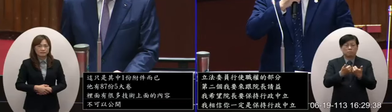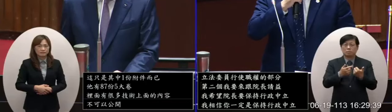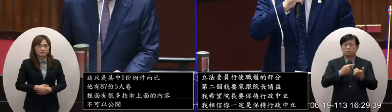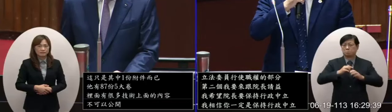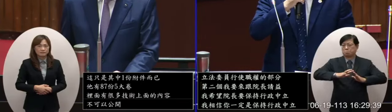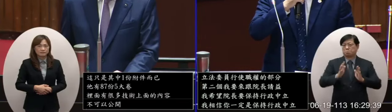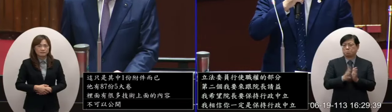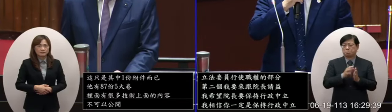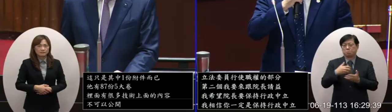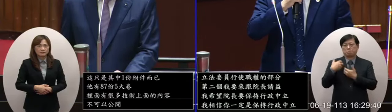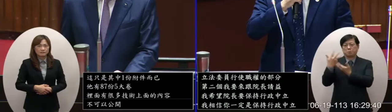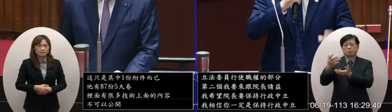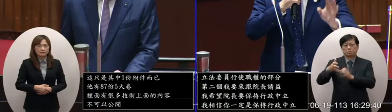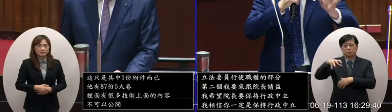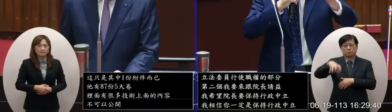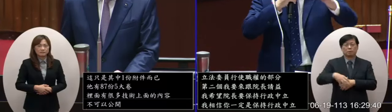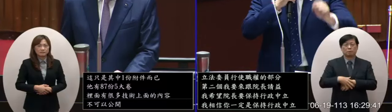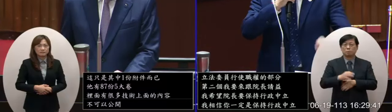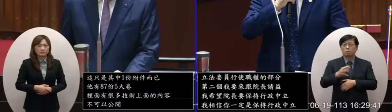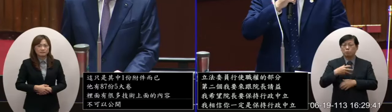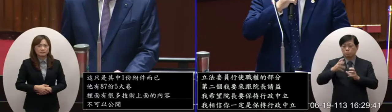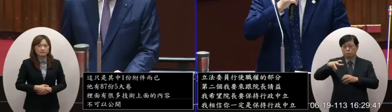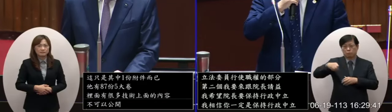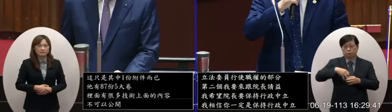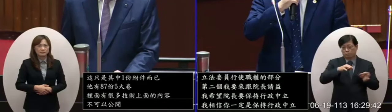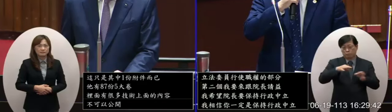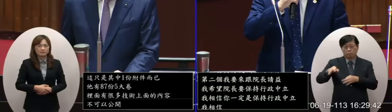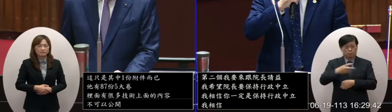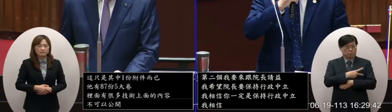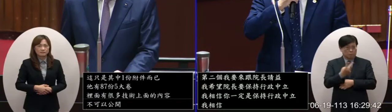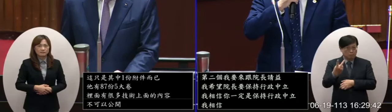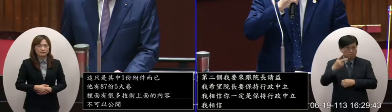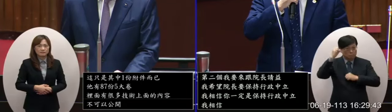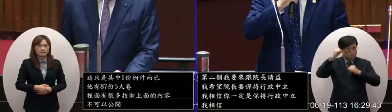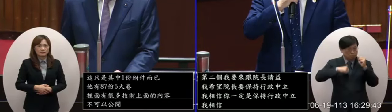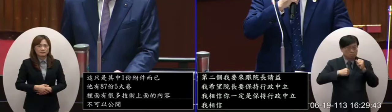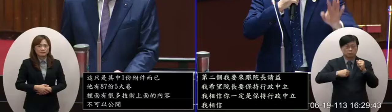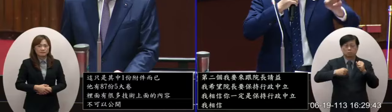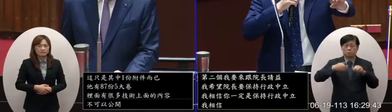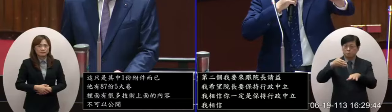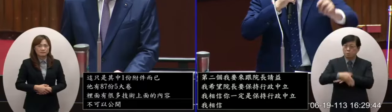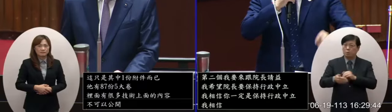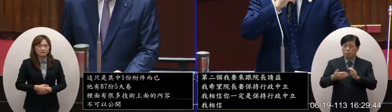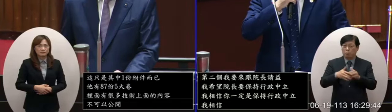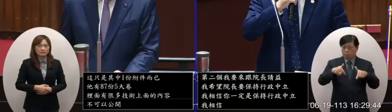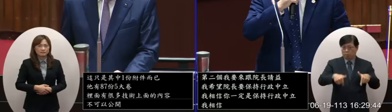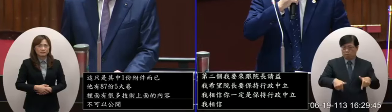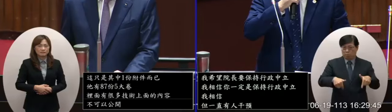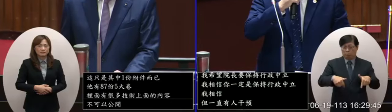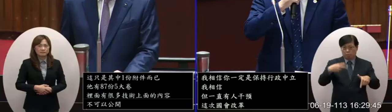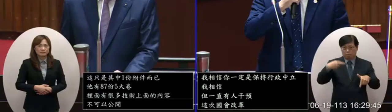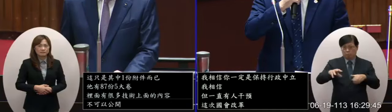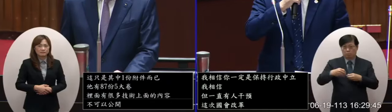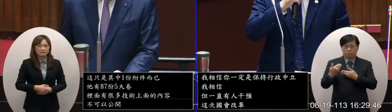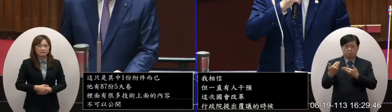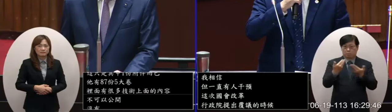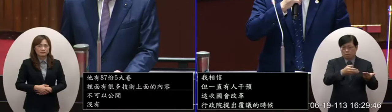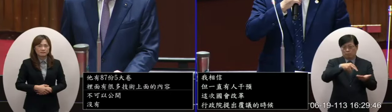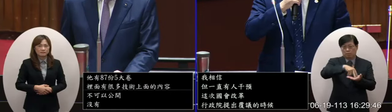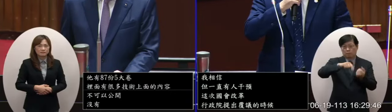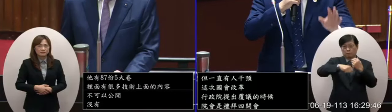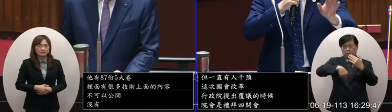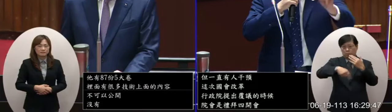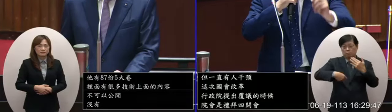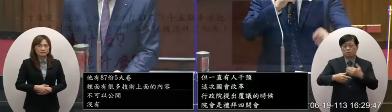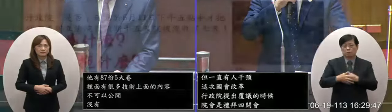火速把资料送给总统府。请问为什么总统府要拖到礼拜二上午核定，下午才把资料送来